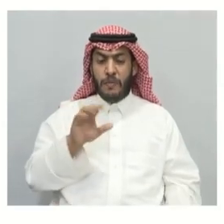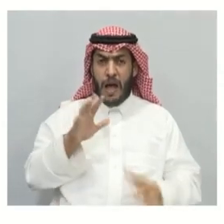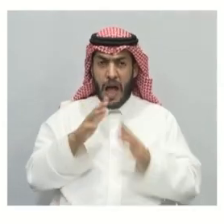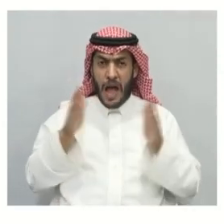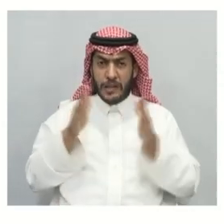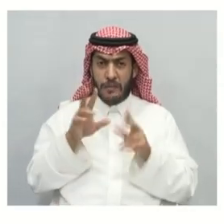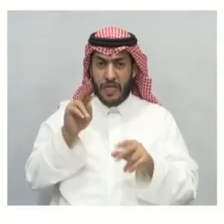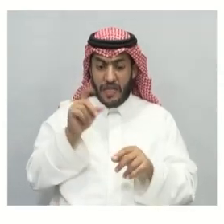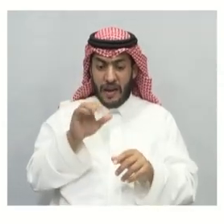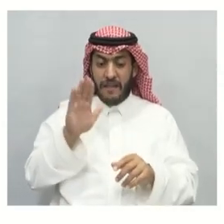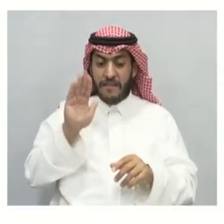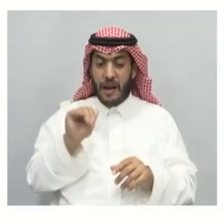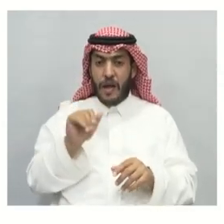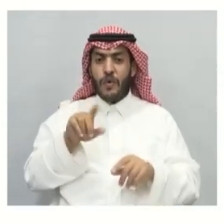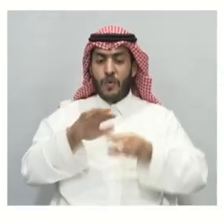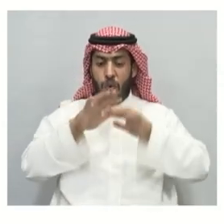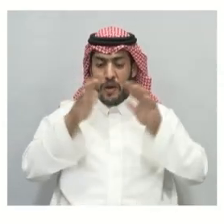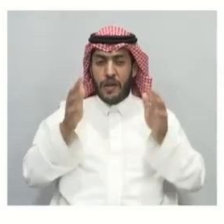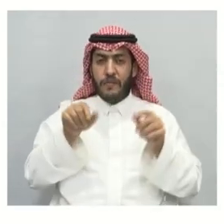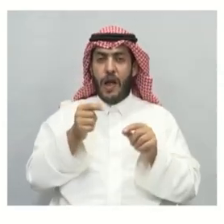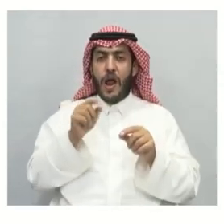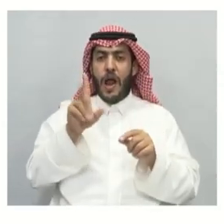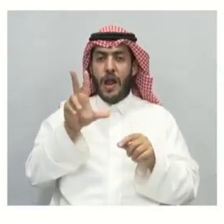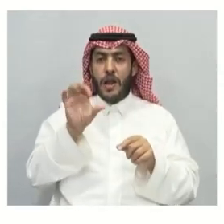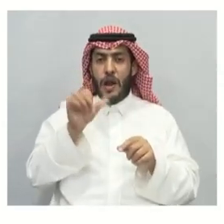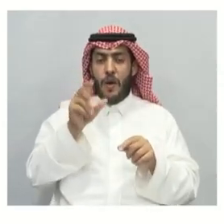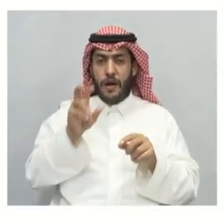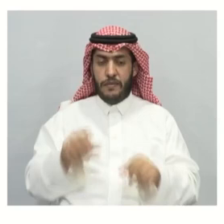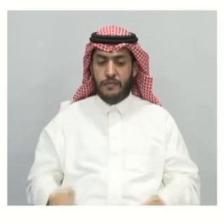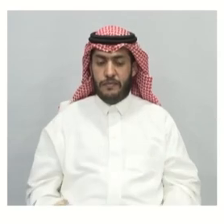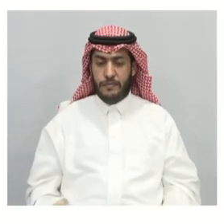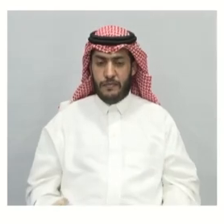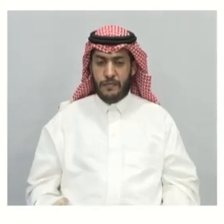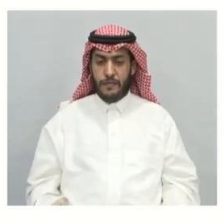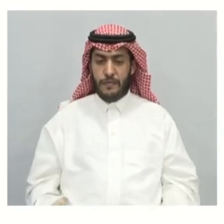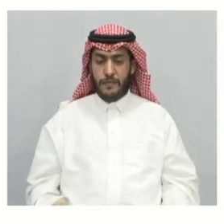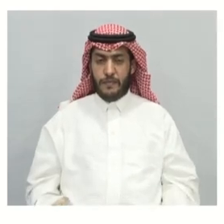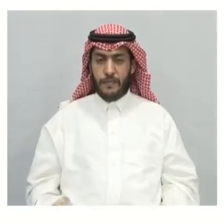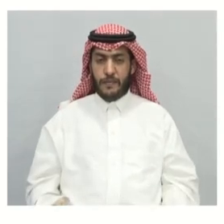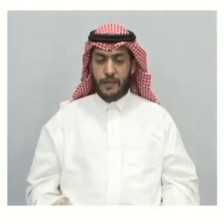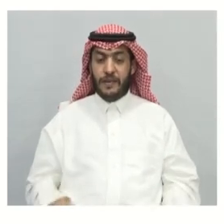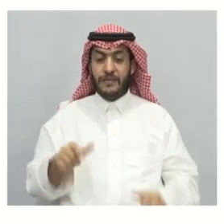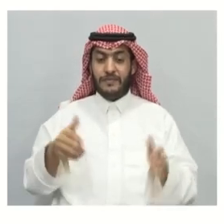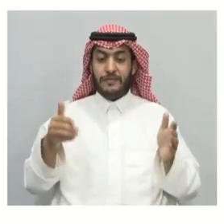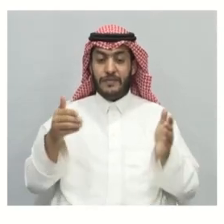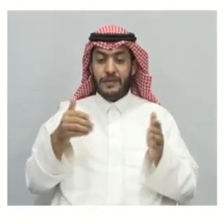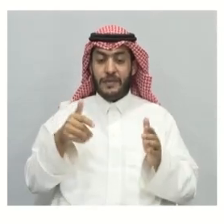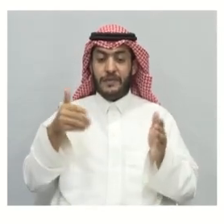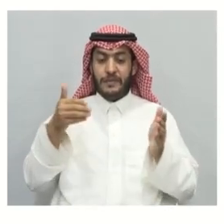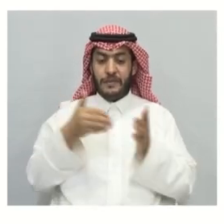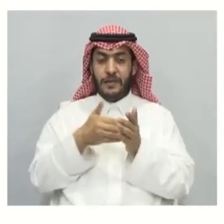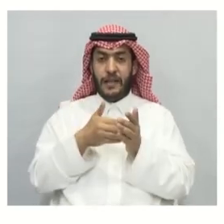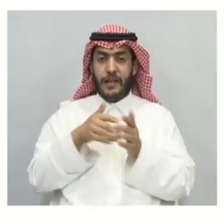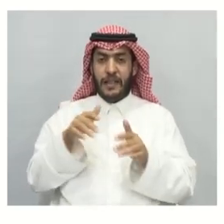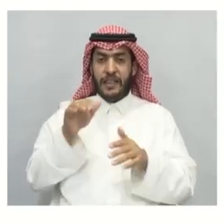الذره فراغ يحيط بالنواه يحيط بالنواه الى هنا انتهينا